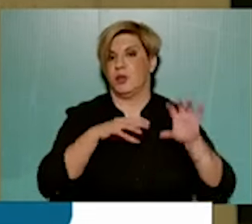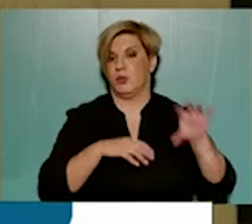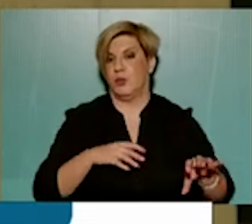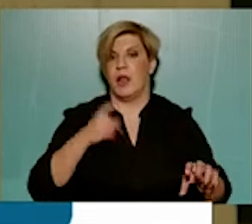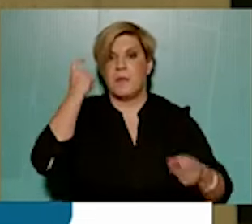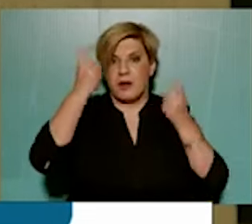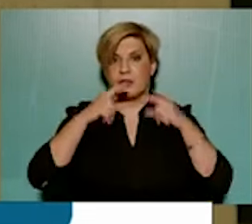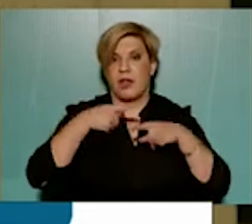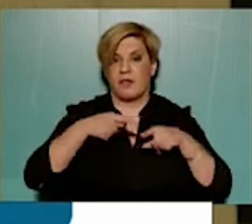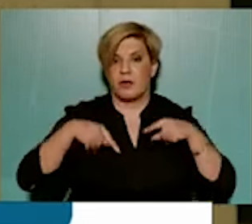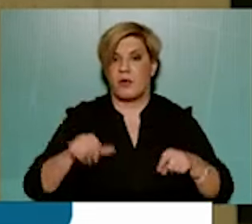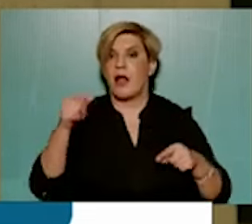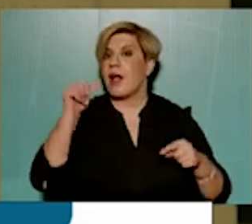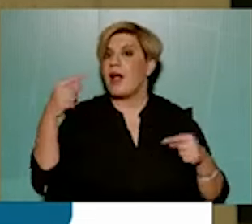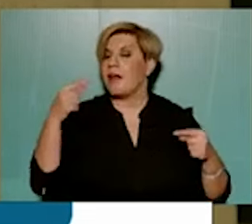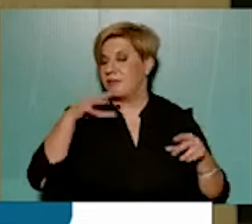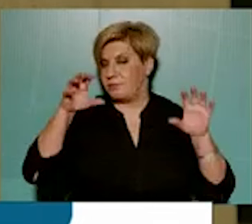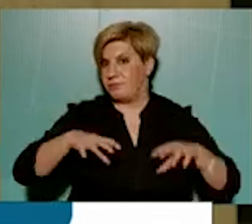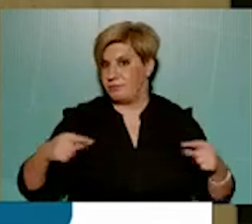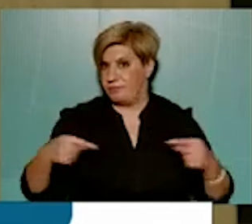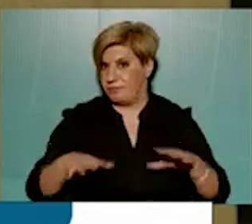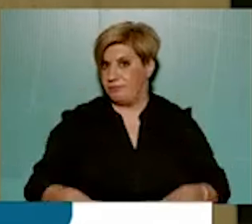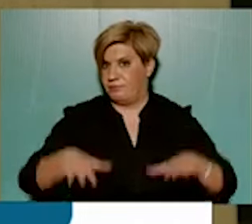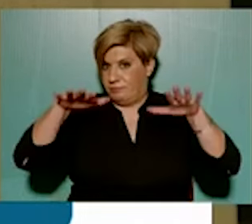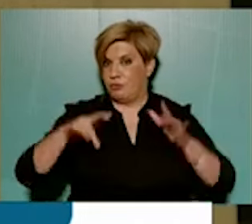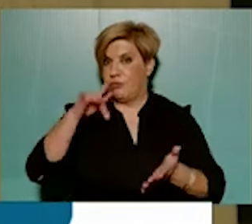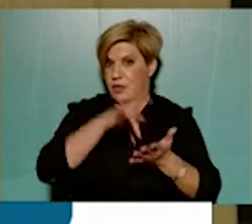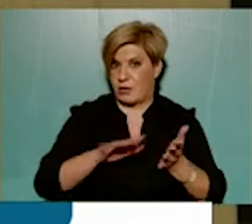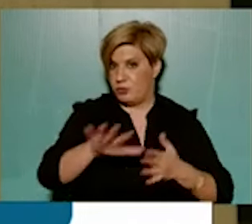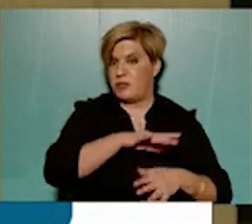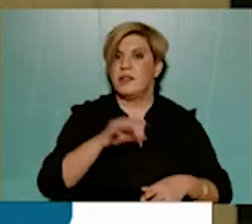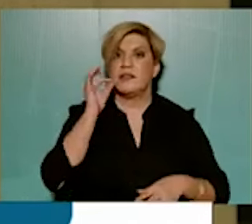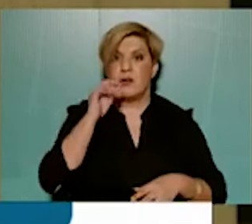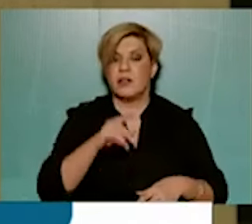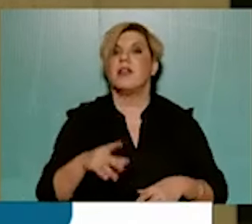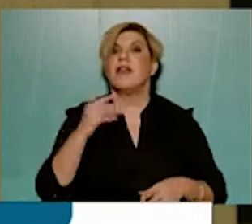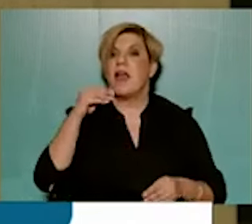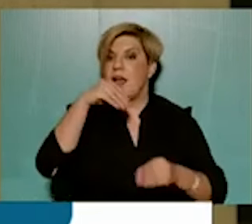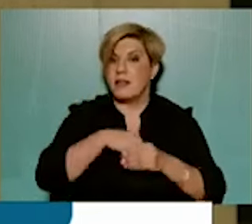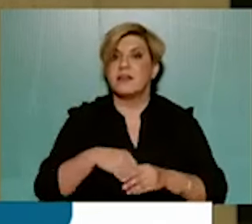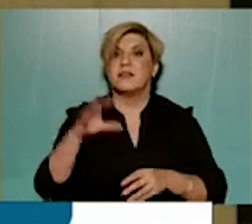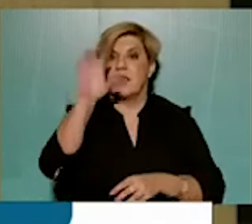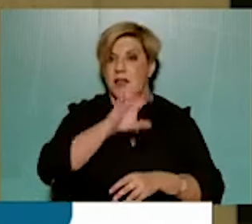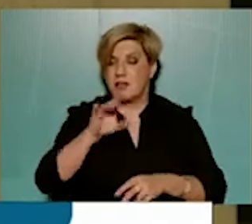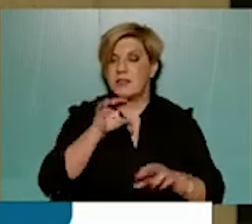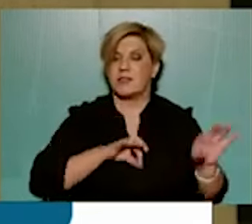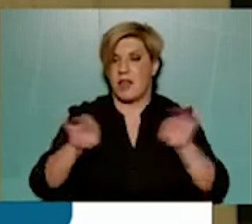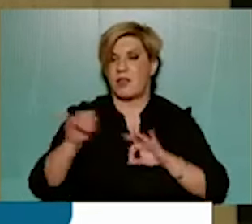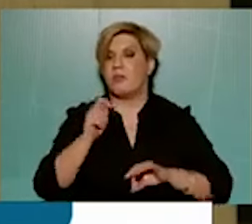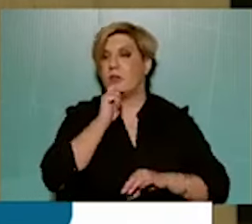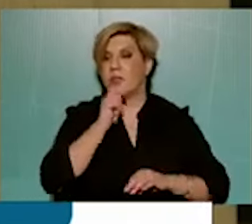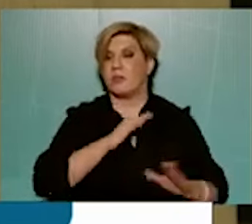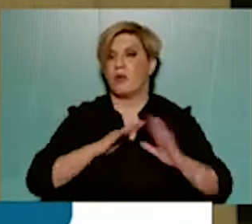Να μελετηθούν ταυτόχρονα η αντιπλημμυρική προστασία της ευρύτερης περιοχής του κέντρου της Θεσσαλονίκης και η ένταξη του χώρου της ΔΕΘ στο σχέδιο